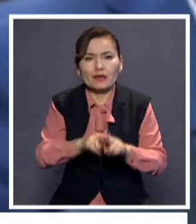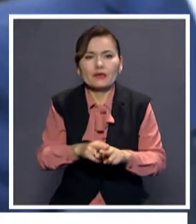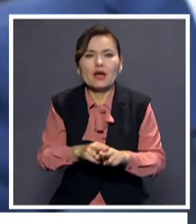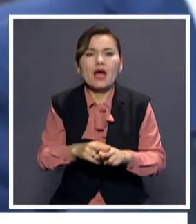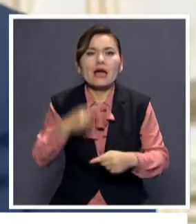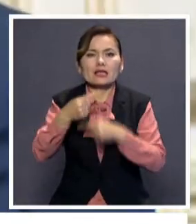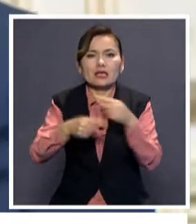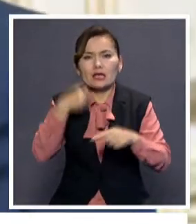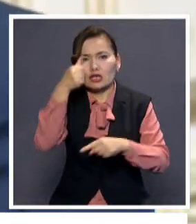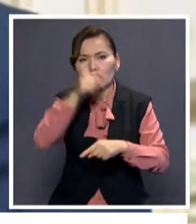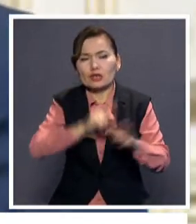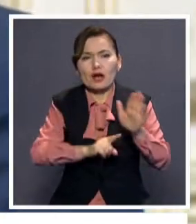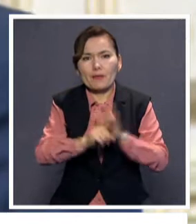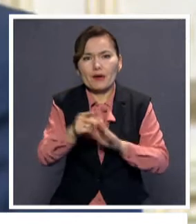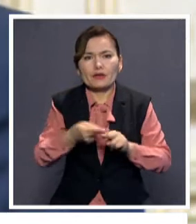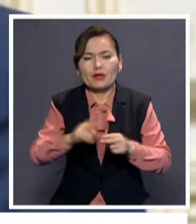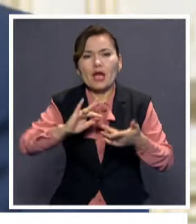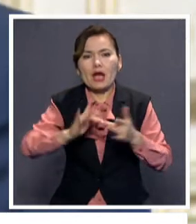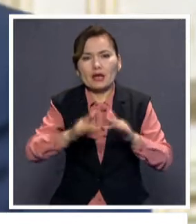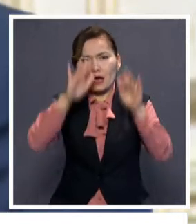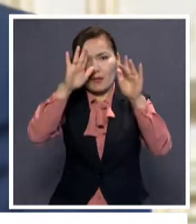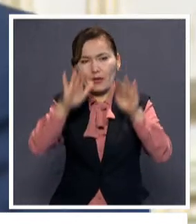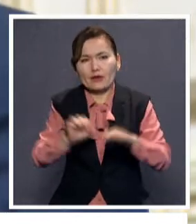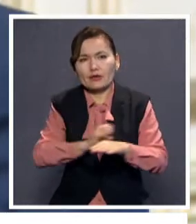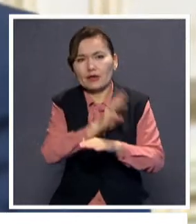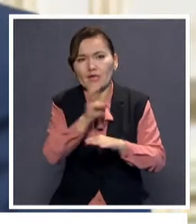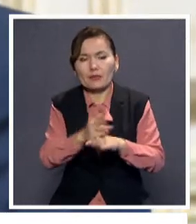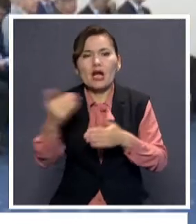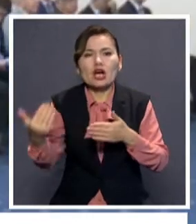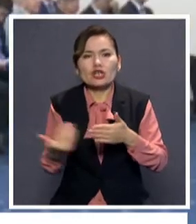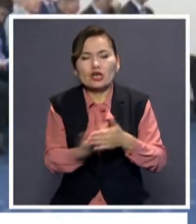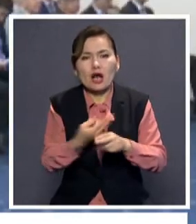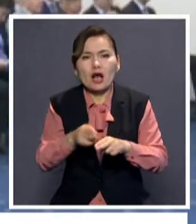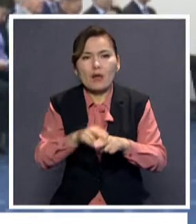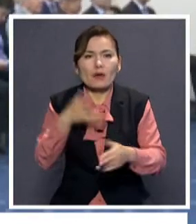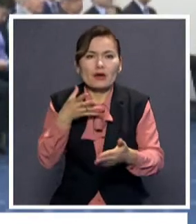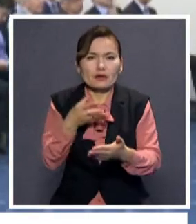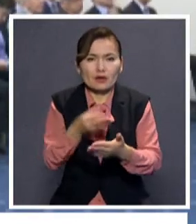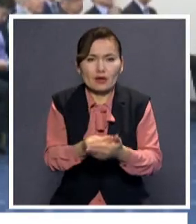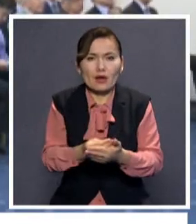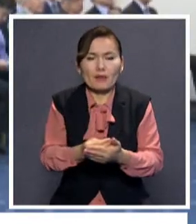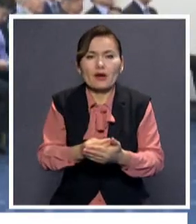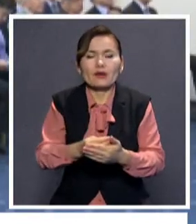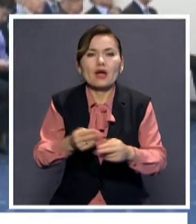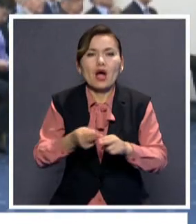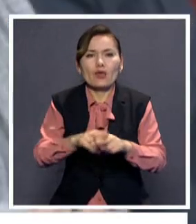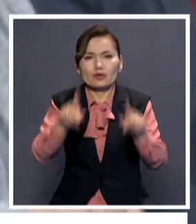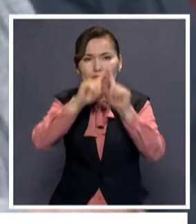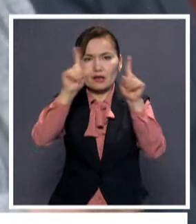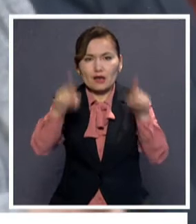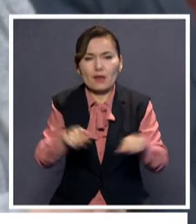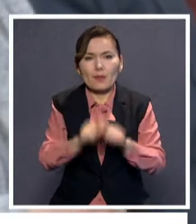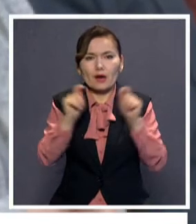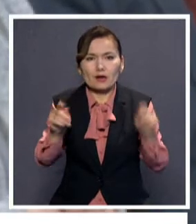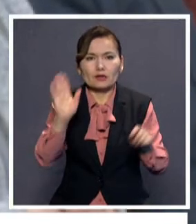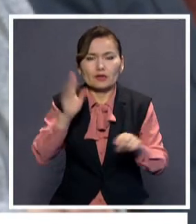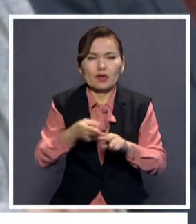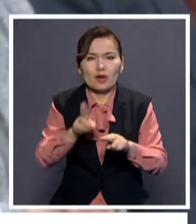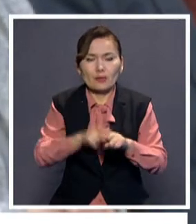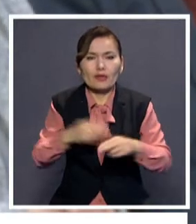Нақтырақ айтсақ, келер жылдан бастап онлайн түрде есептелетін жаңа коммуналдық төлем түрлері пайда болады. Халықтың табысы мен тұрмысын